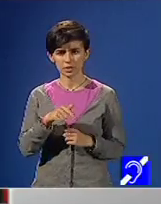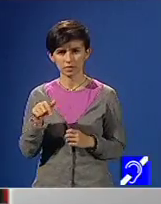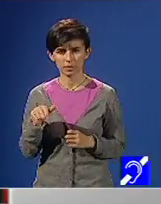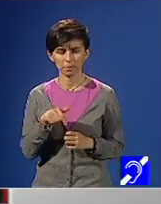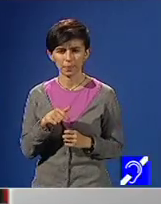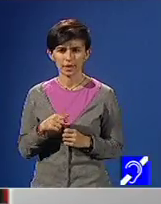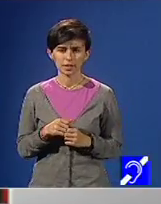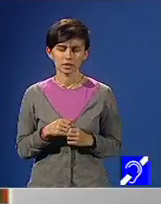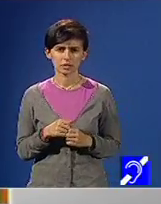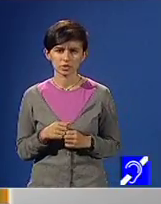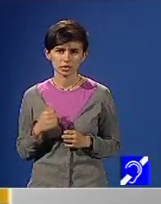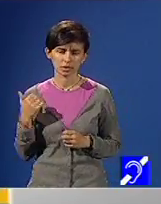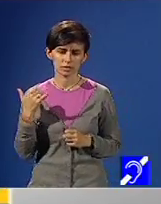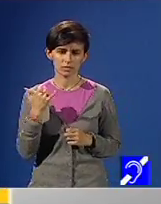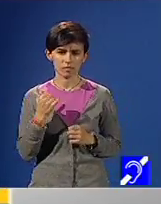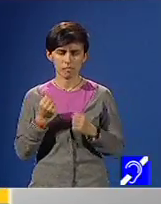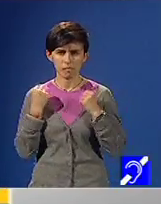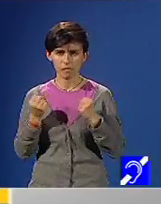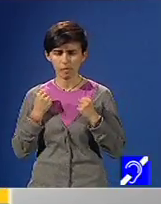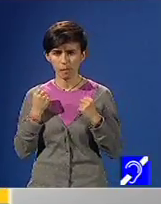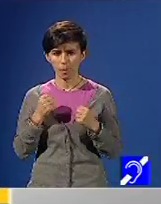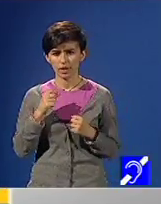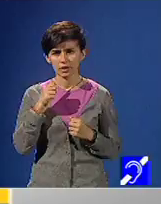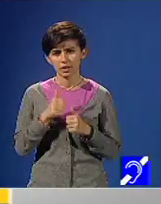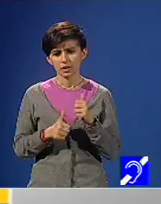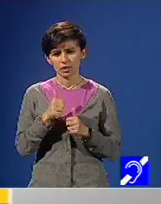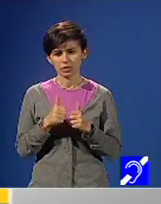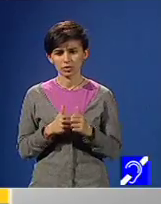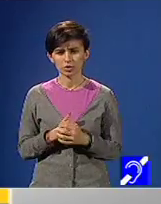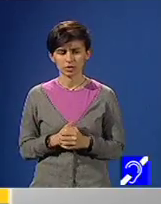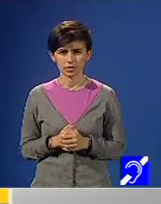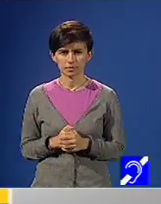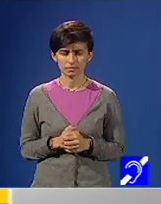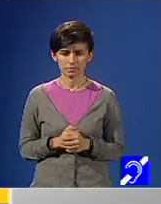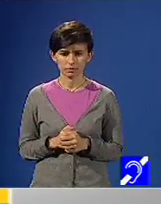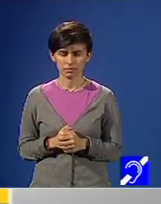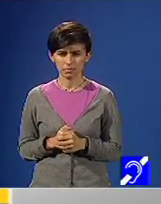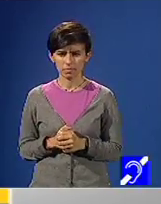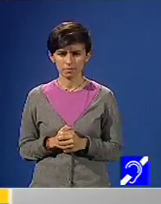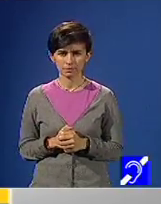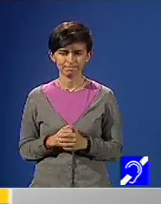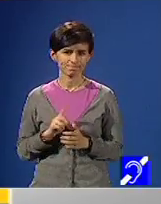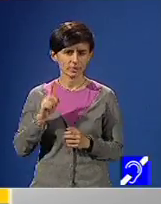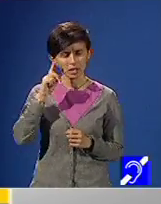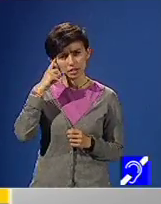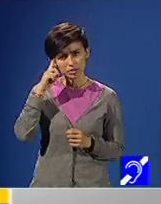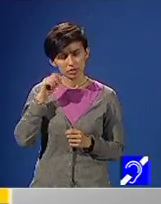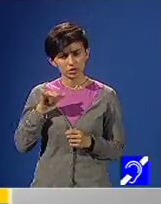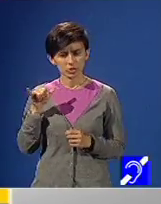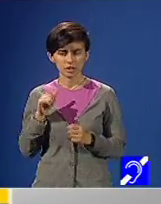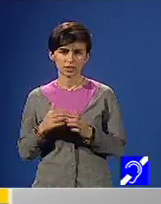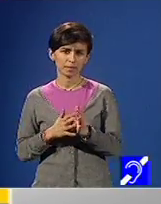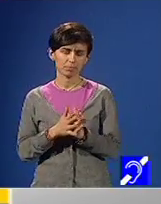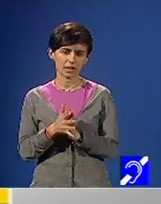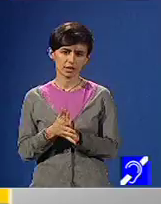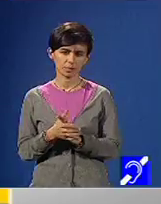prezentam la antrenamente și când era să mergem în concursuri, mergeam în concursuri. Nu știu exact cine s-a mai implicat pe lângă